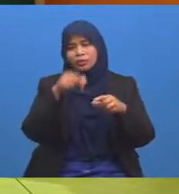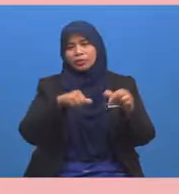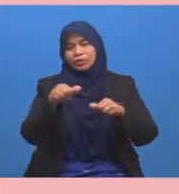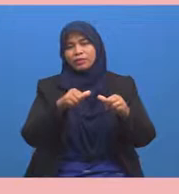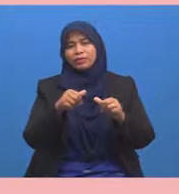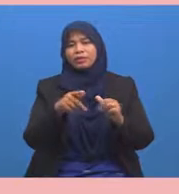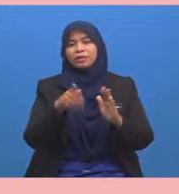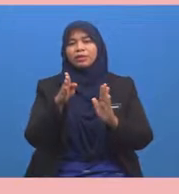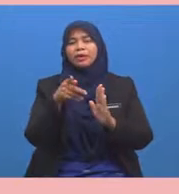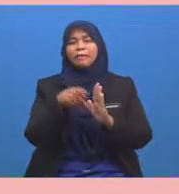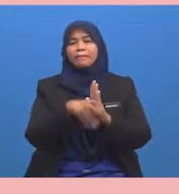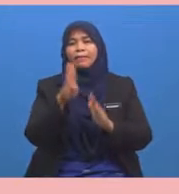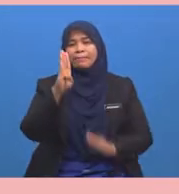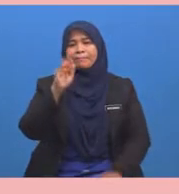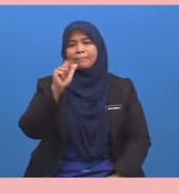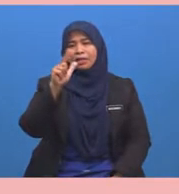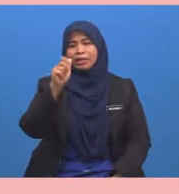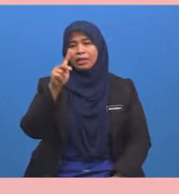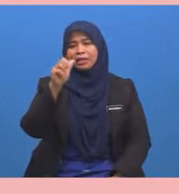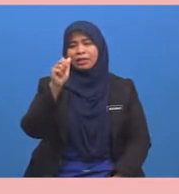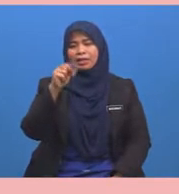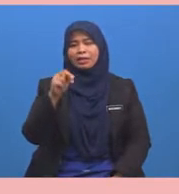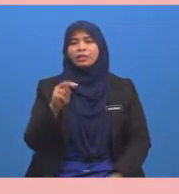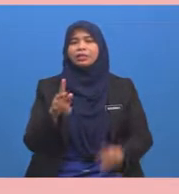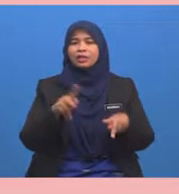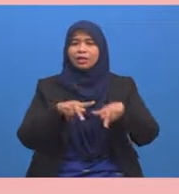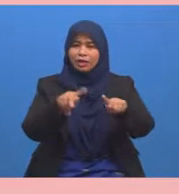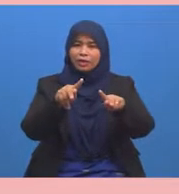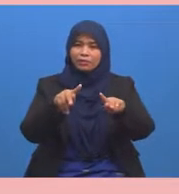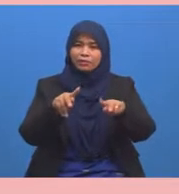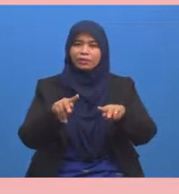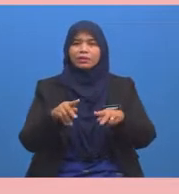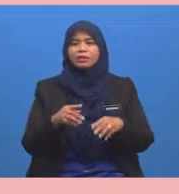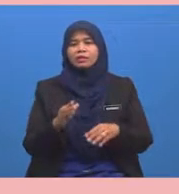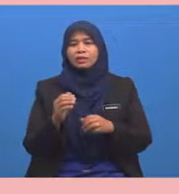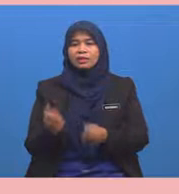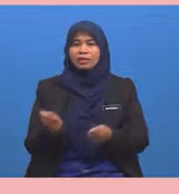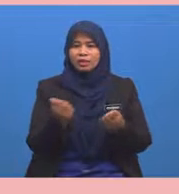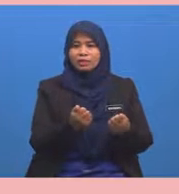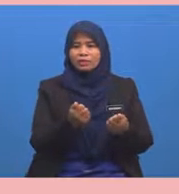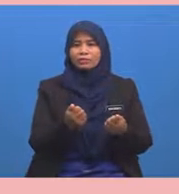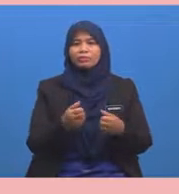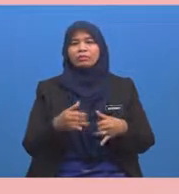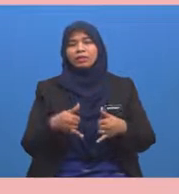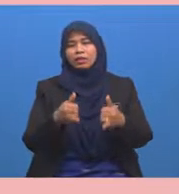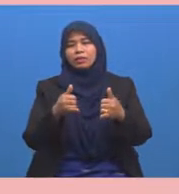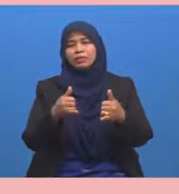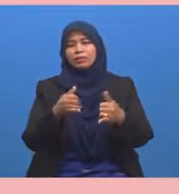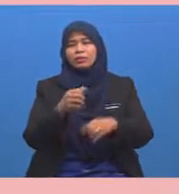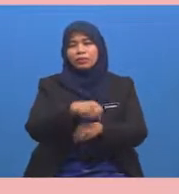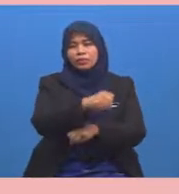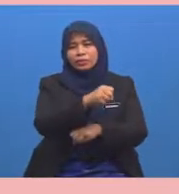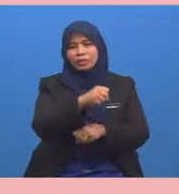pembalakan. Kayu balak akan diangkut melalui sungai kerana ketupatannya yang lebih rendah menyebabkan